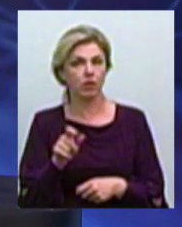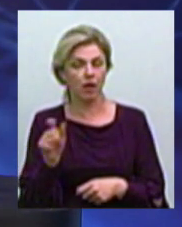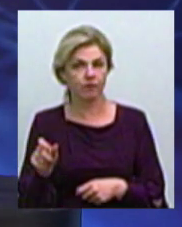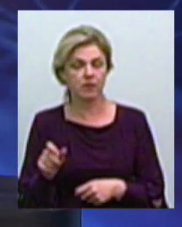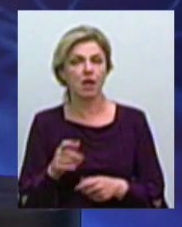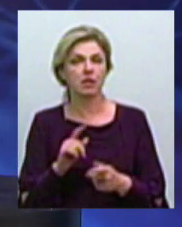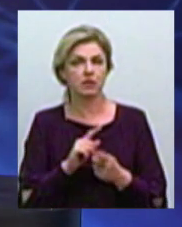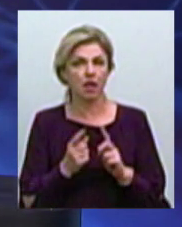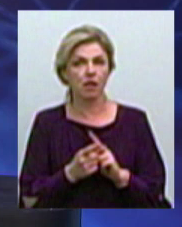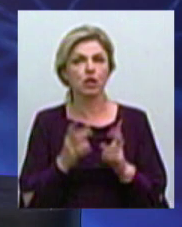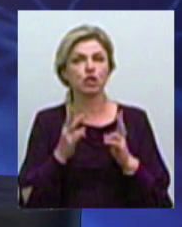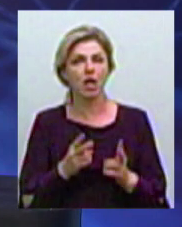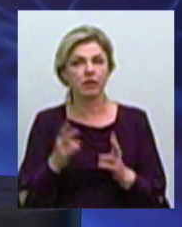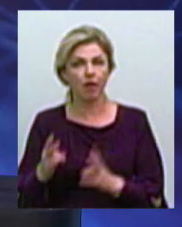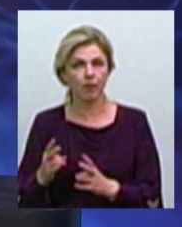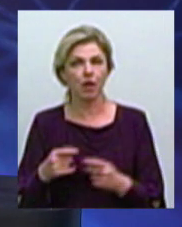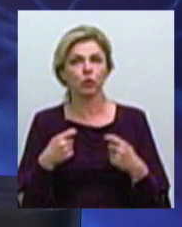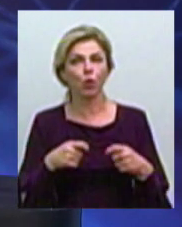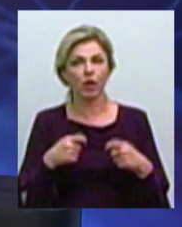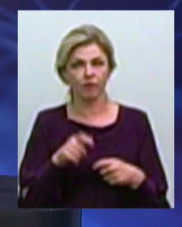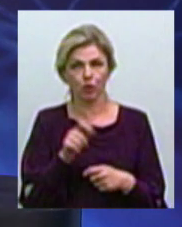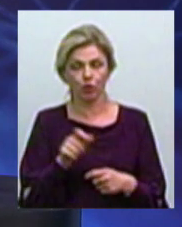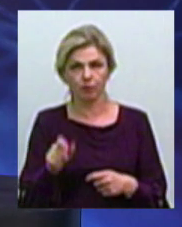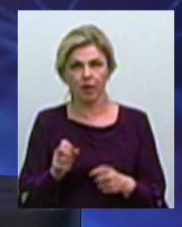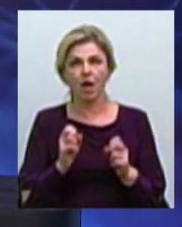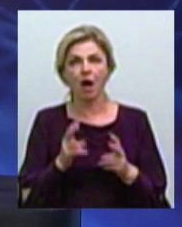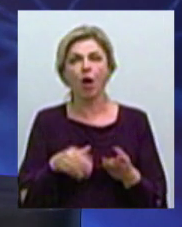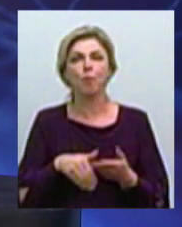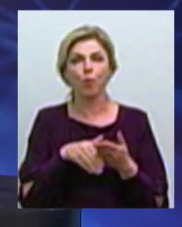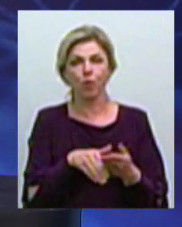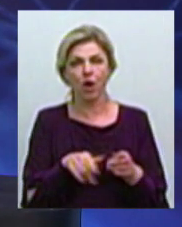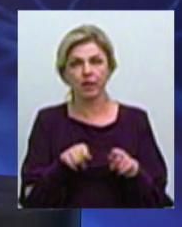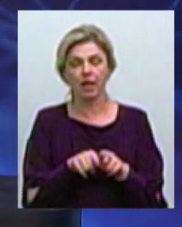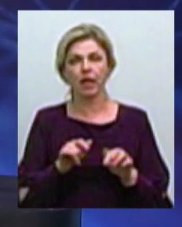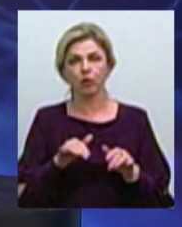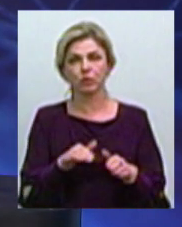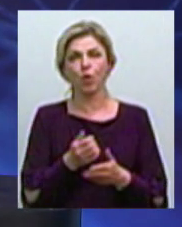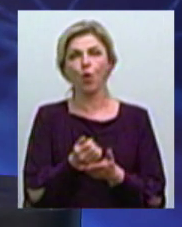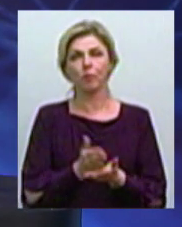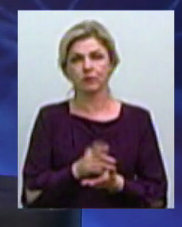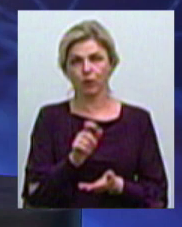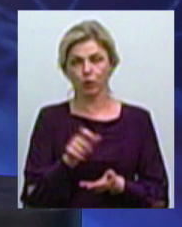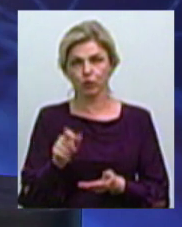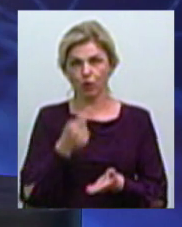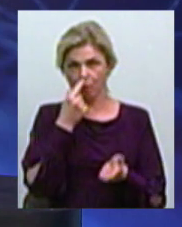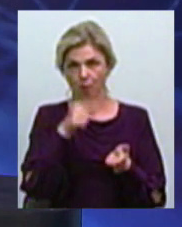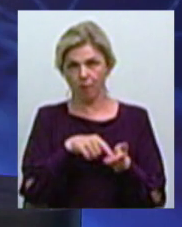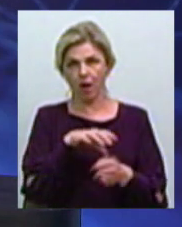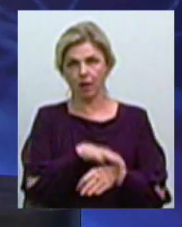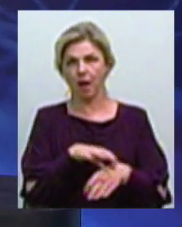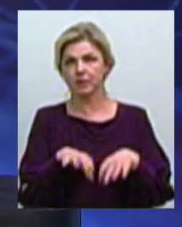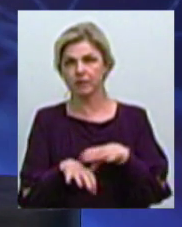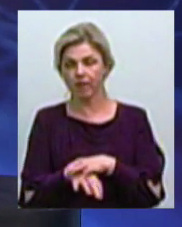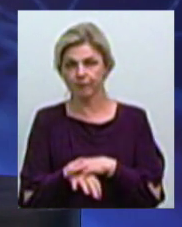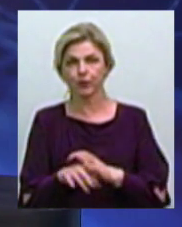жертвами торгівлі людьми? Як допомагають такі акції убезпечити людей від потрапляння у рабство?